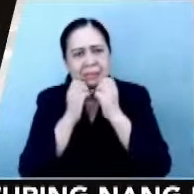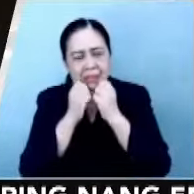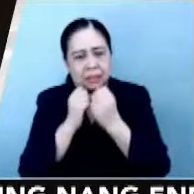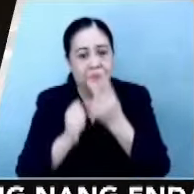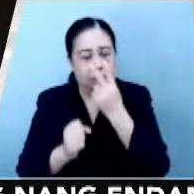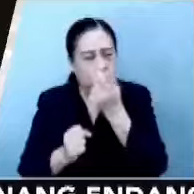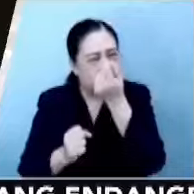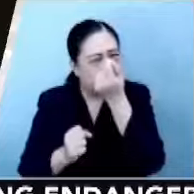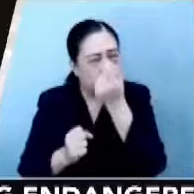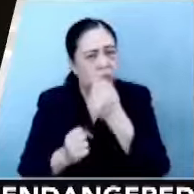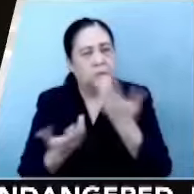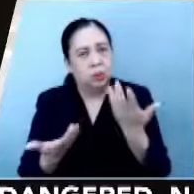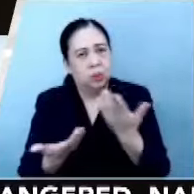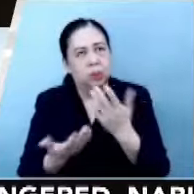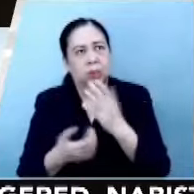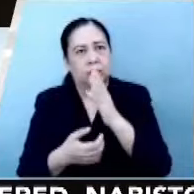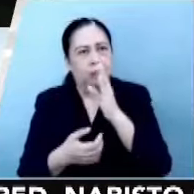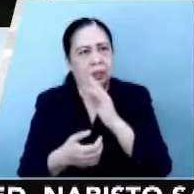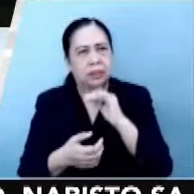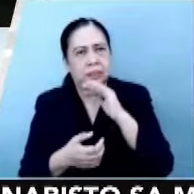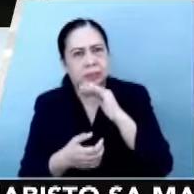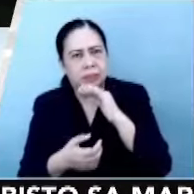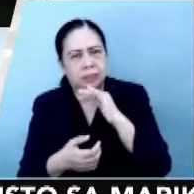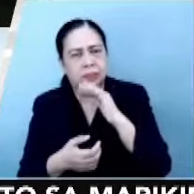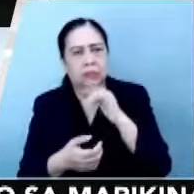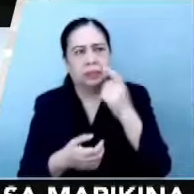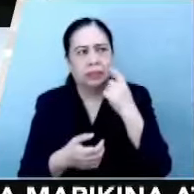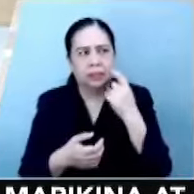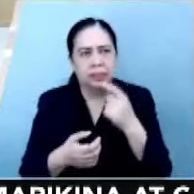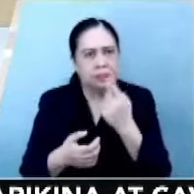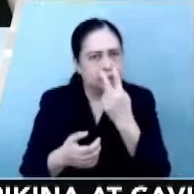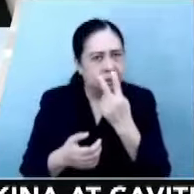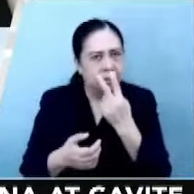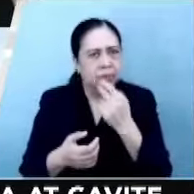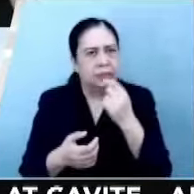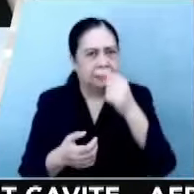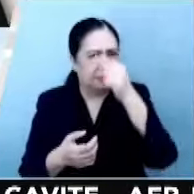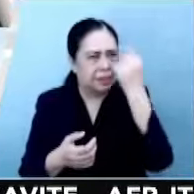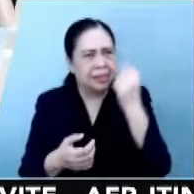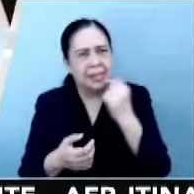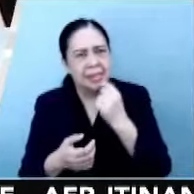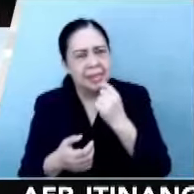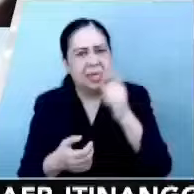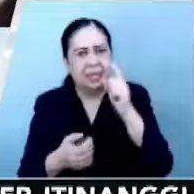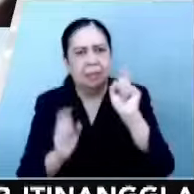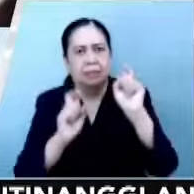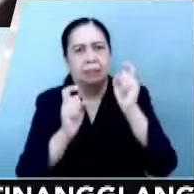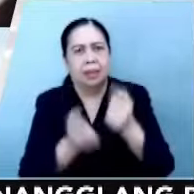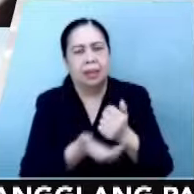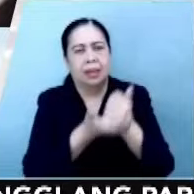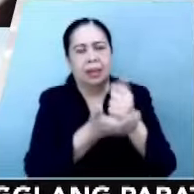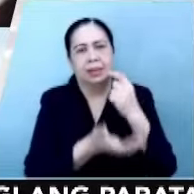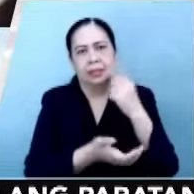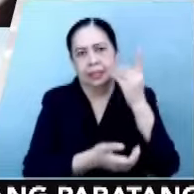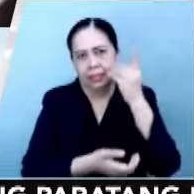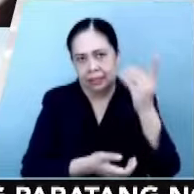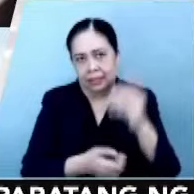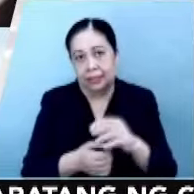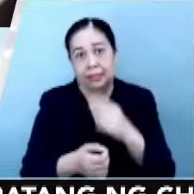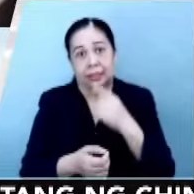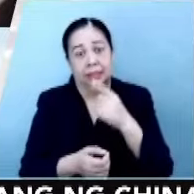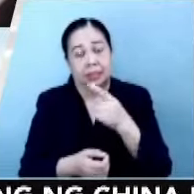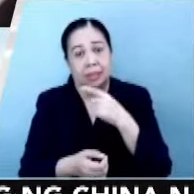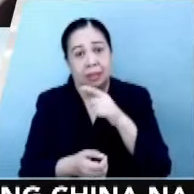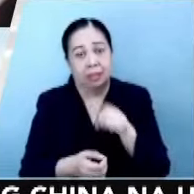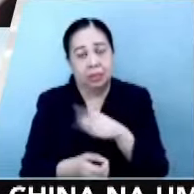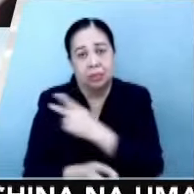ng kaunting mali, nakikita tayo ng konting mga itim-itim. Dapat nasa dentista na tayo. Sinasabi po namin sa mga